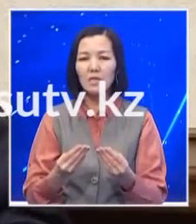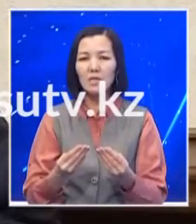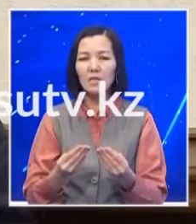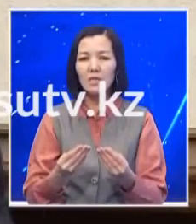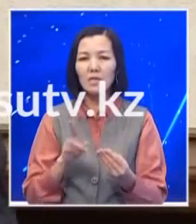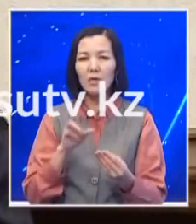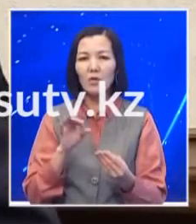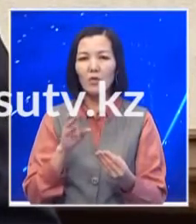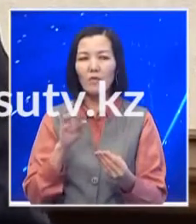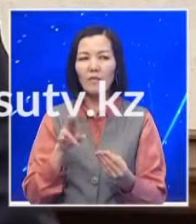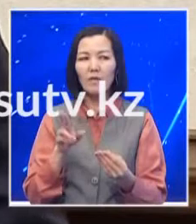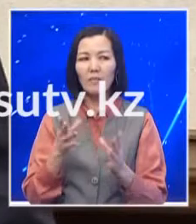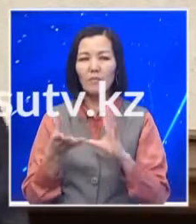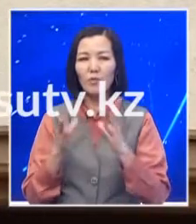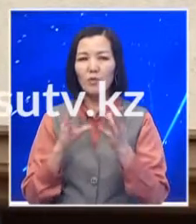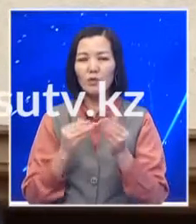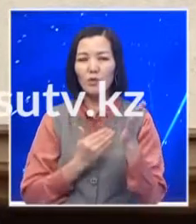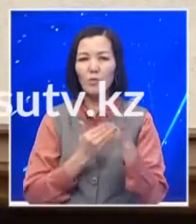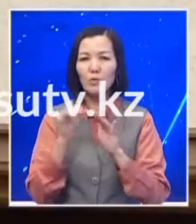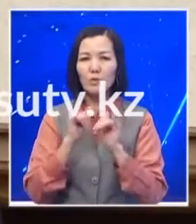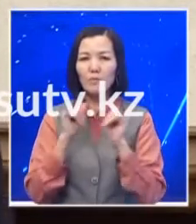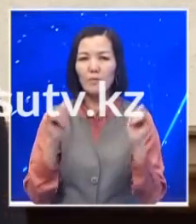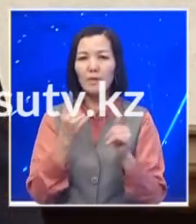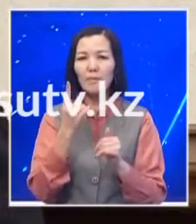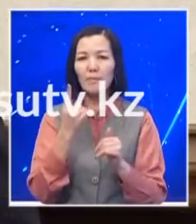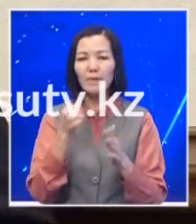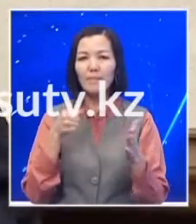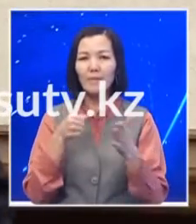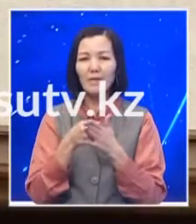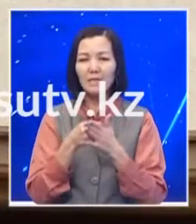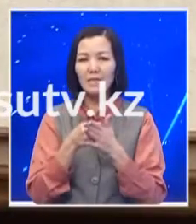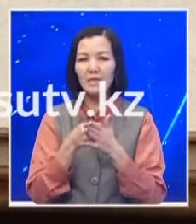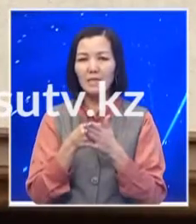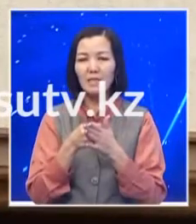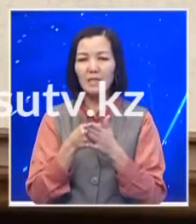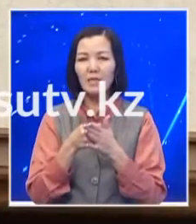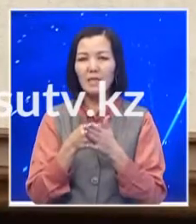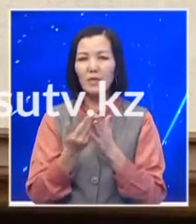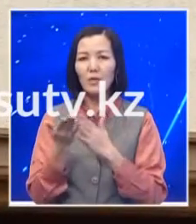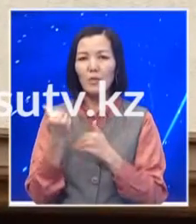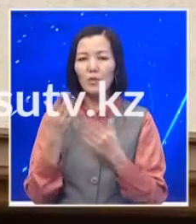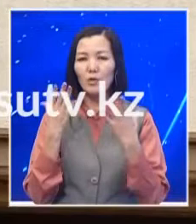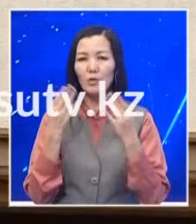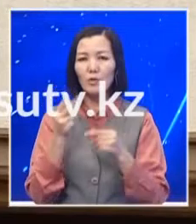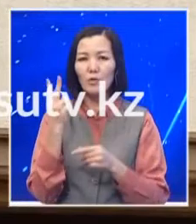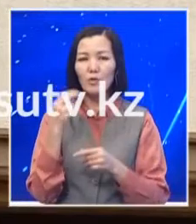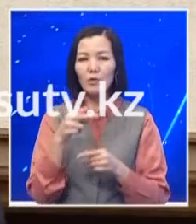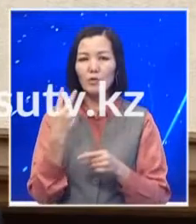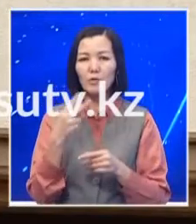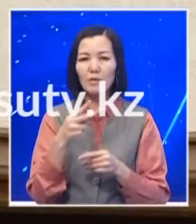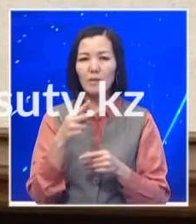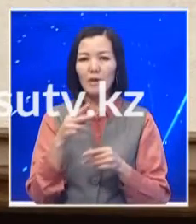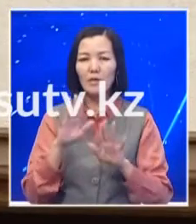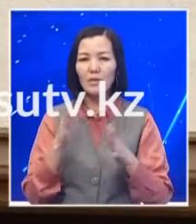коронавирус өсу 1%-ке жетті. Өткен суткада 220